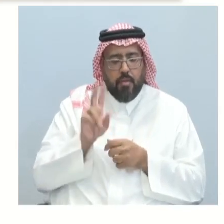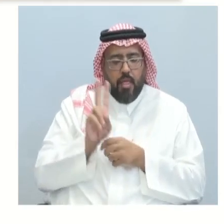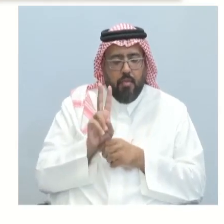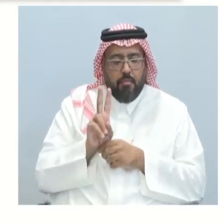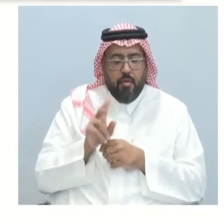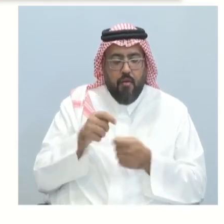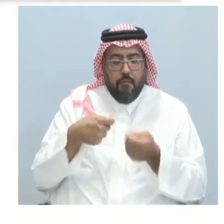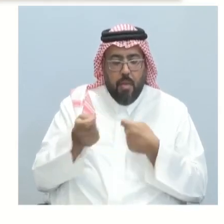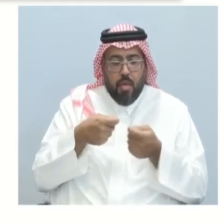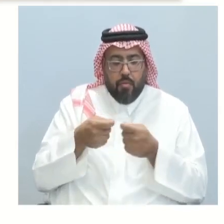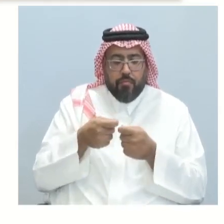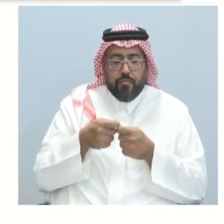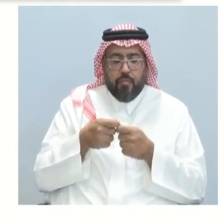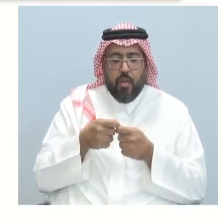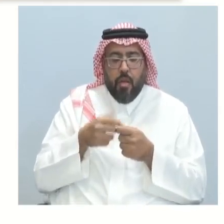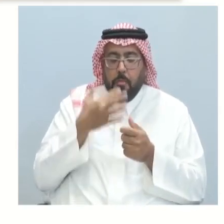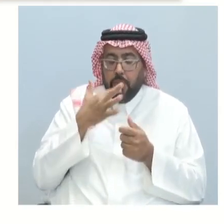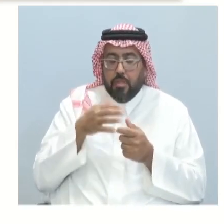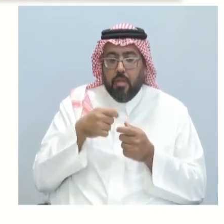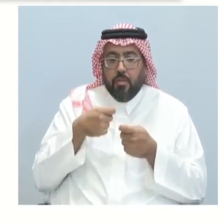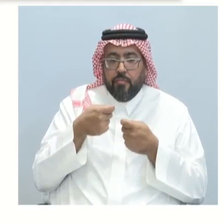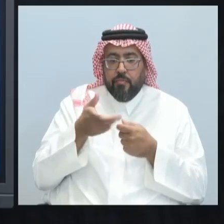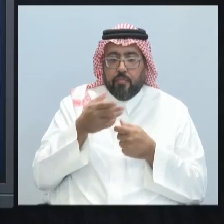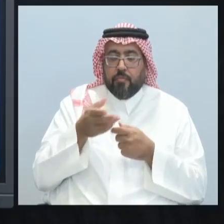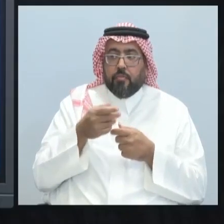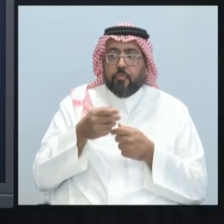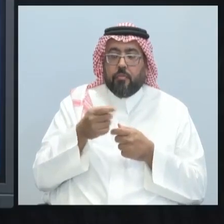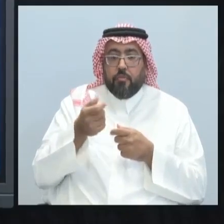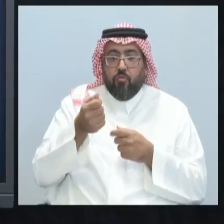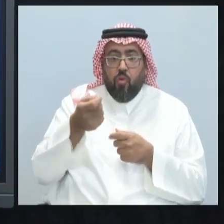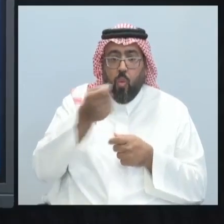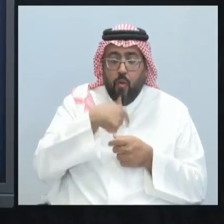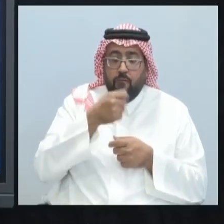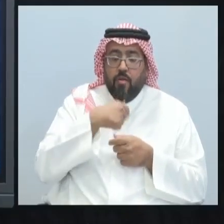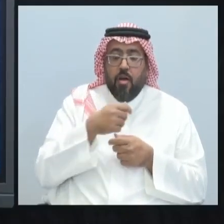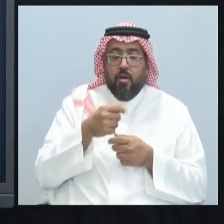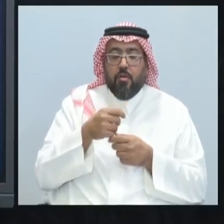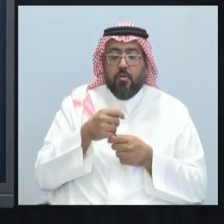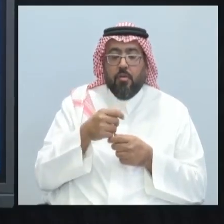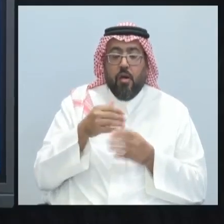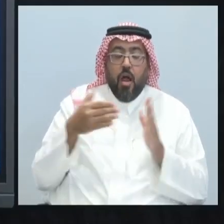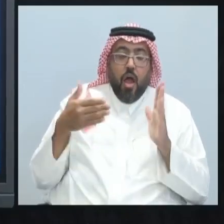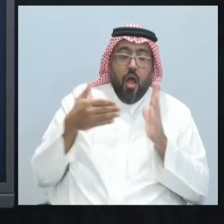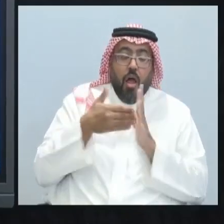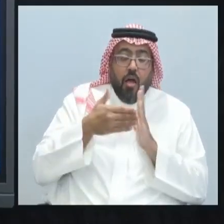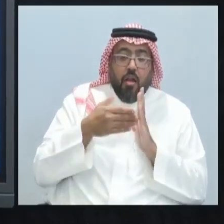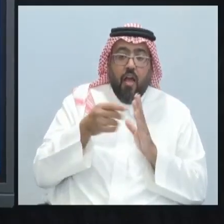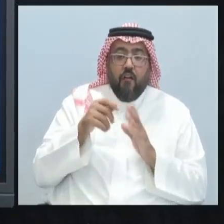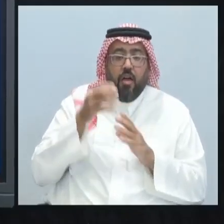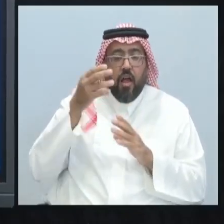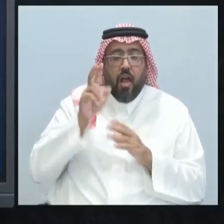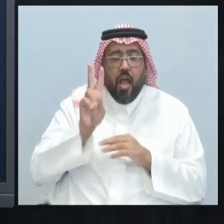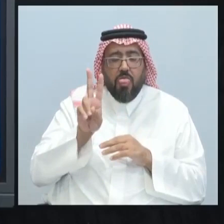سهلا نعم قد يكون سهلا ويجني التاجر منه الارباح لكن عاقبته ماذا